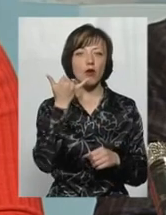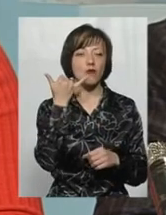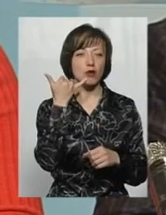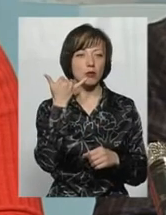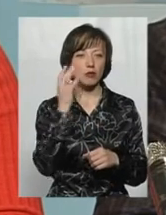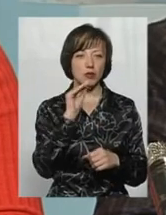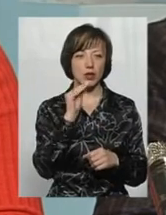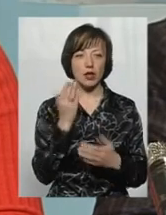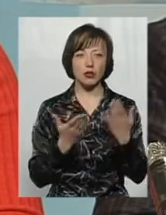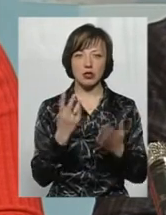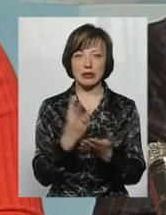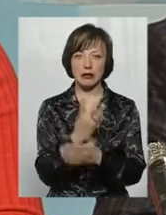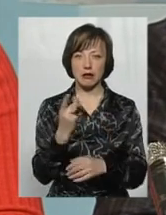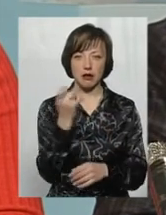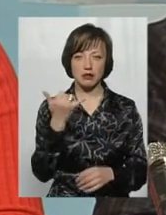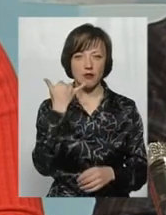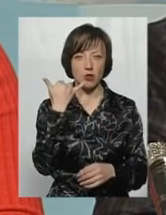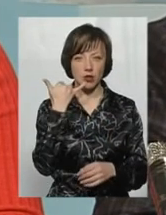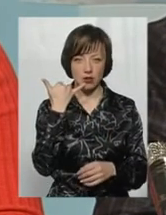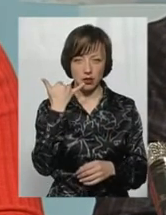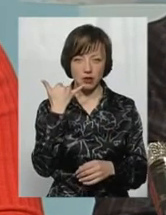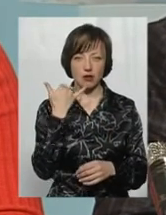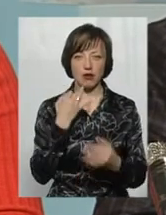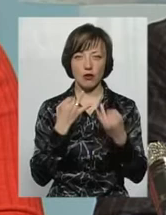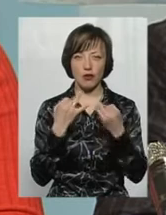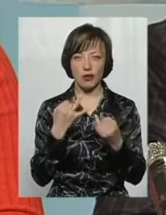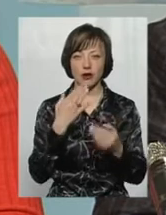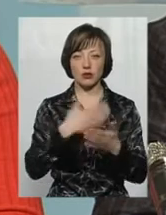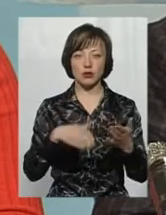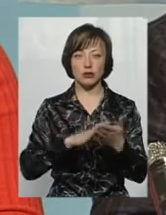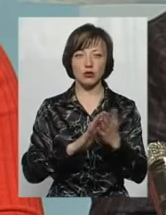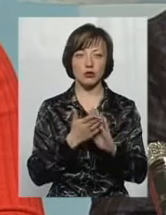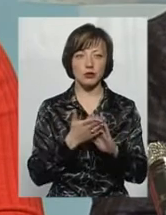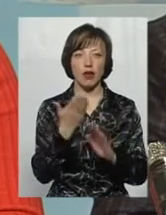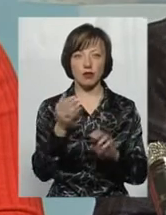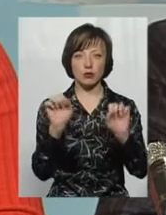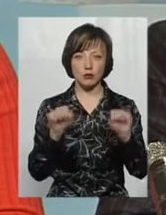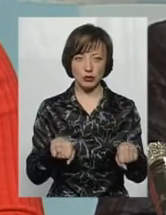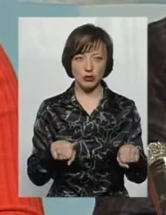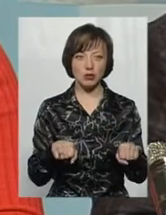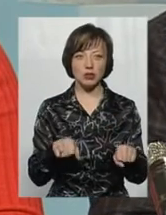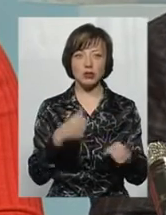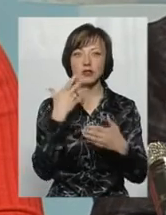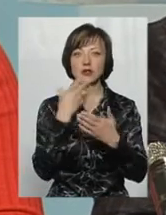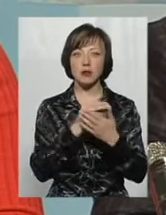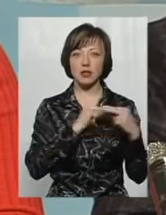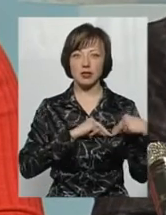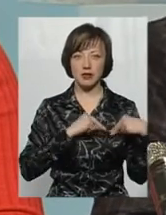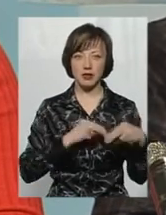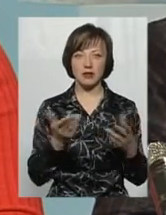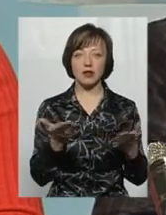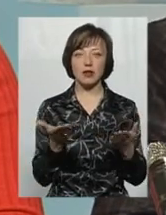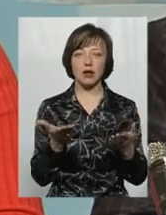телефону. Якщо три рази водій говорить по телефону, розірвання договору. Скажіть мені, будь ласка, ви можете дати за своїх підлеглих, так, якщо ви тут